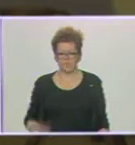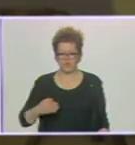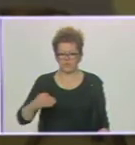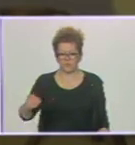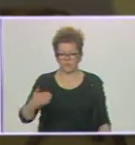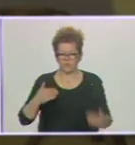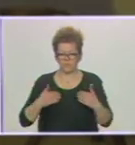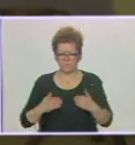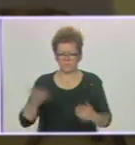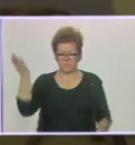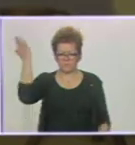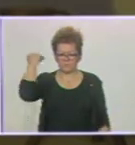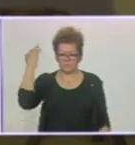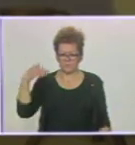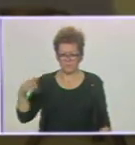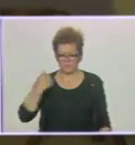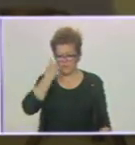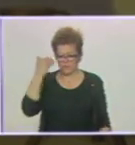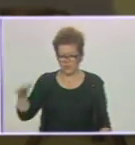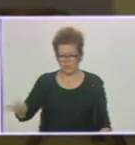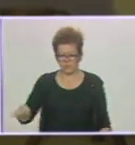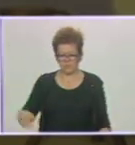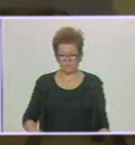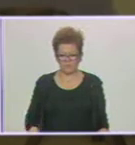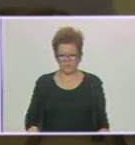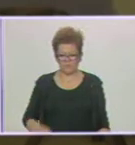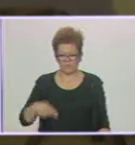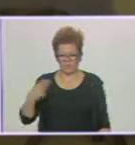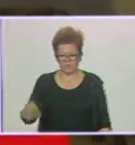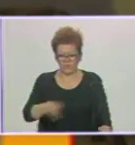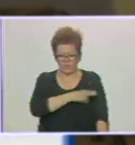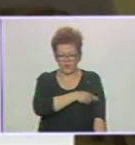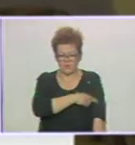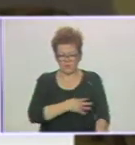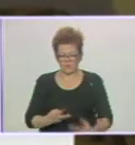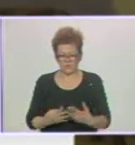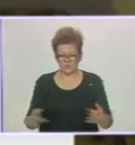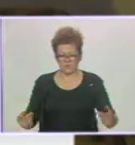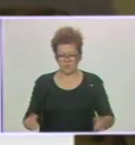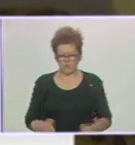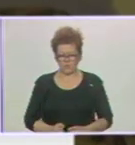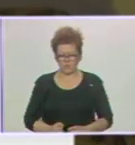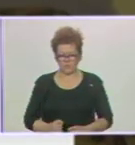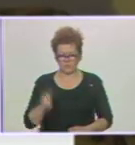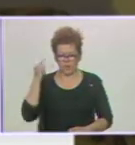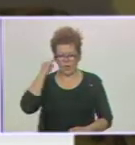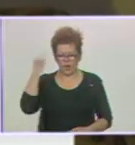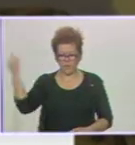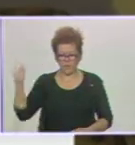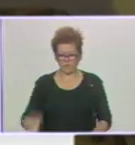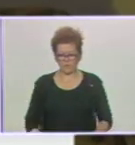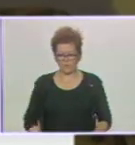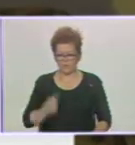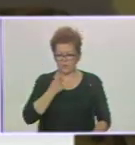Începuturile mele vin de demult, din copilărie. Venind la Liceul Economic de Drept Administrativ, am aflat că